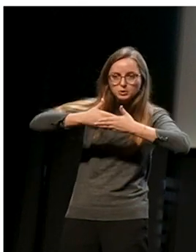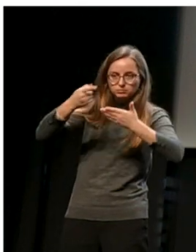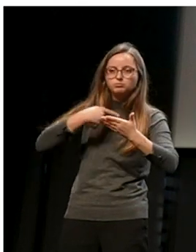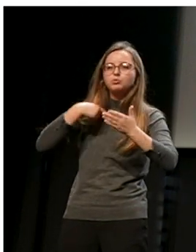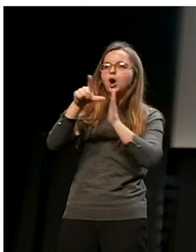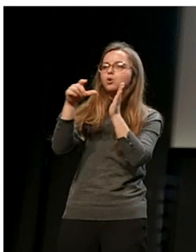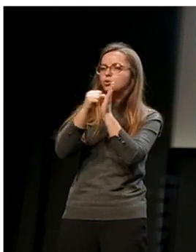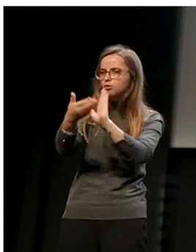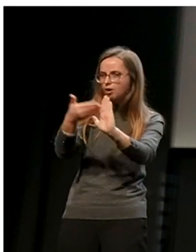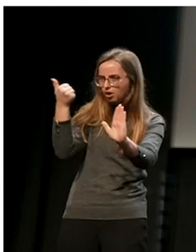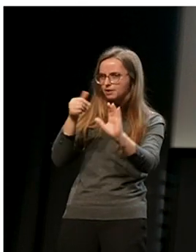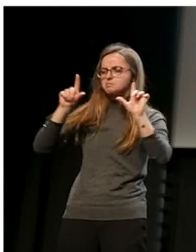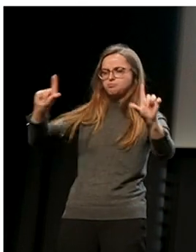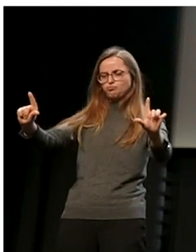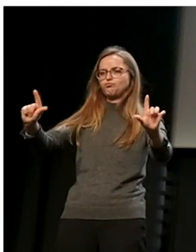logo. J'ai